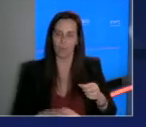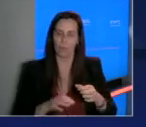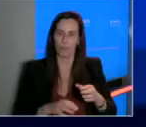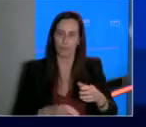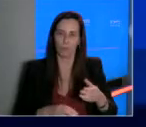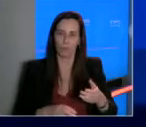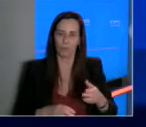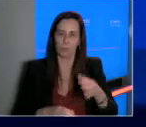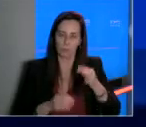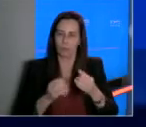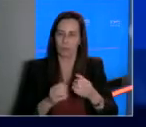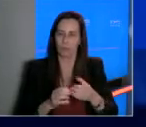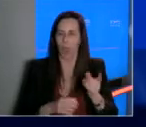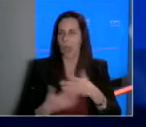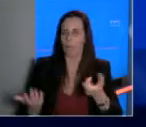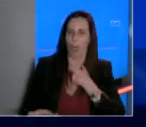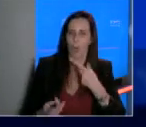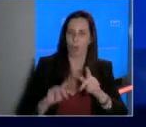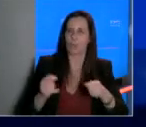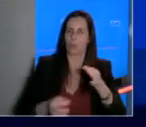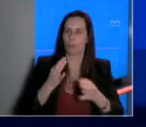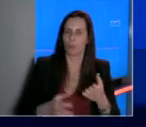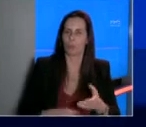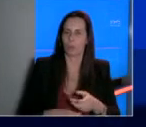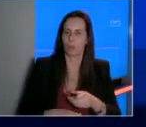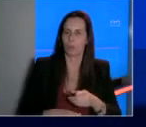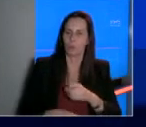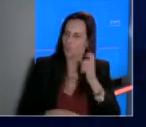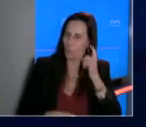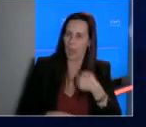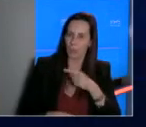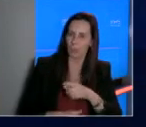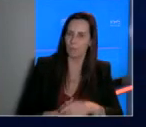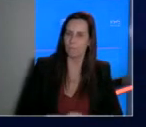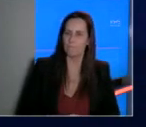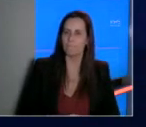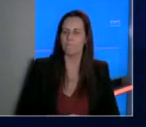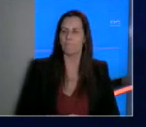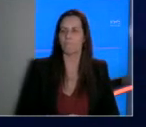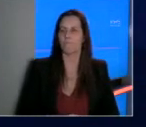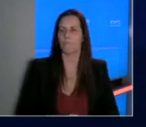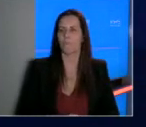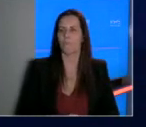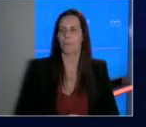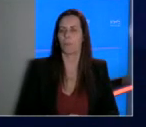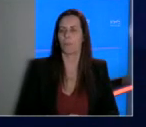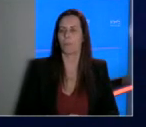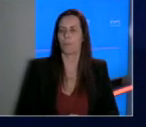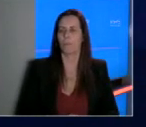מחדש את בתי המשפט. וואה, לא תהיה לו ברירה, הוא לא יכול לסגור. אני מבין שדינה איתנו, דינה, את שומעת אותי? דינה, שומעת